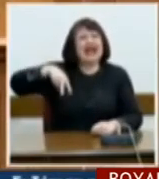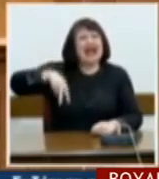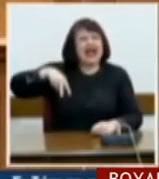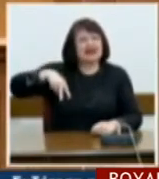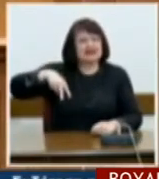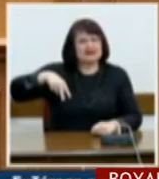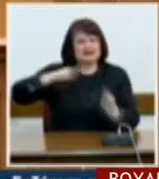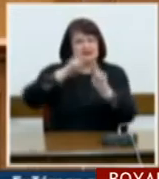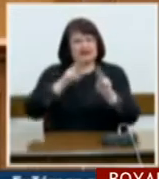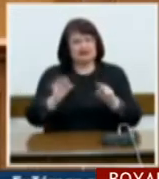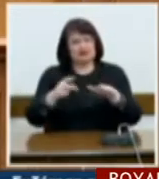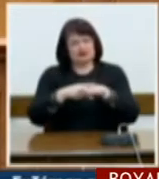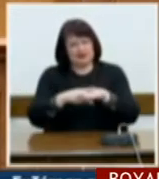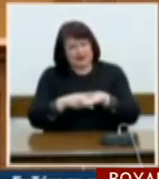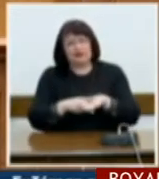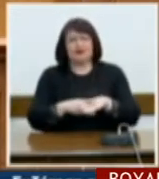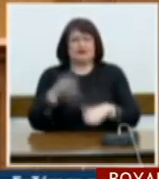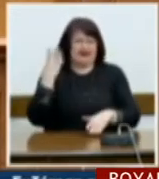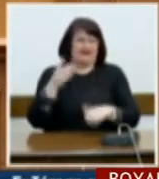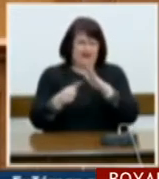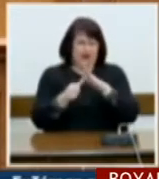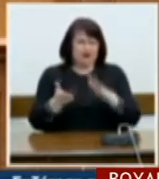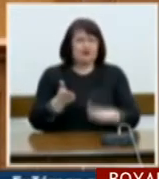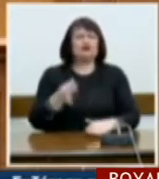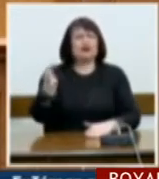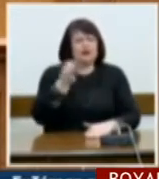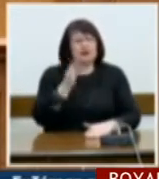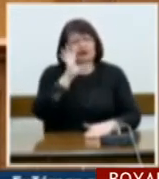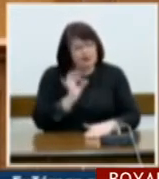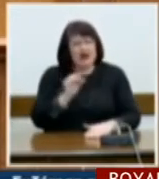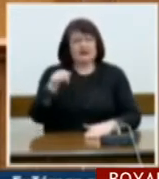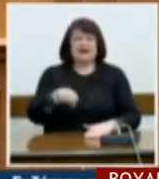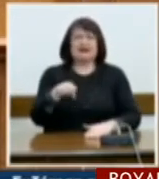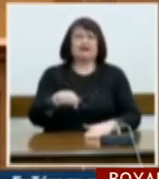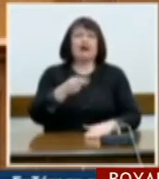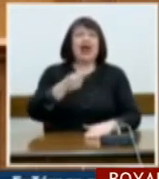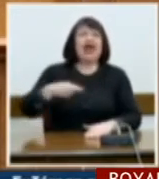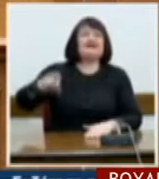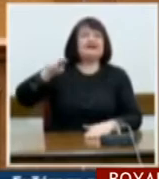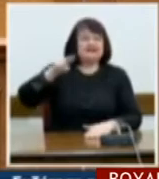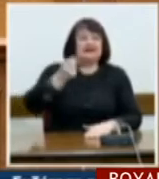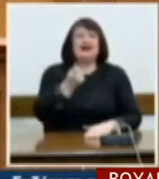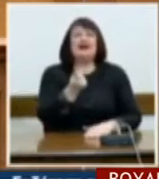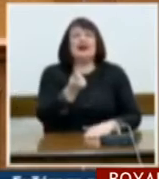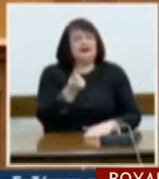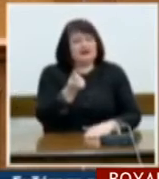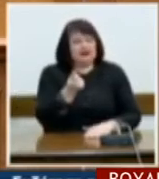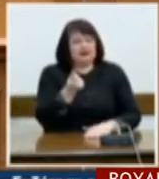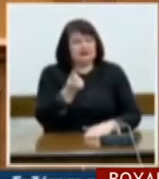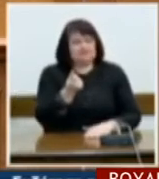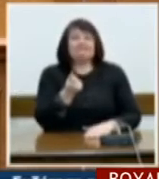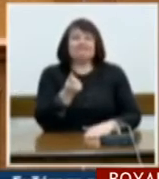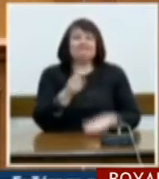συντάσσεται και η ελληνική κυβέρνηση, ότι πράγματι αυτή η αύξηση των τιμών η οποία παρατηρείται είναι αποτέλεσμα